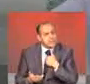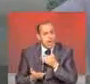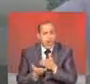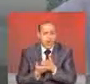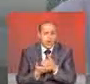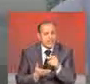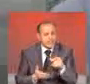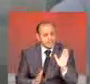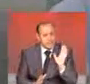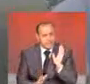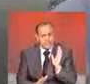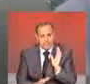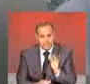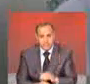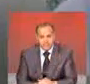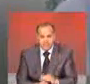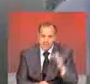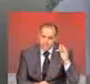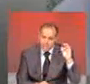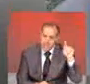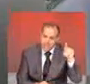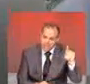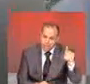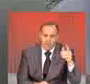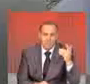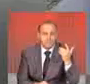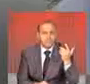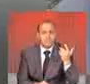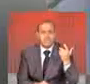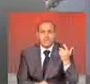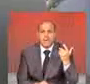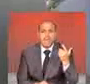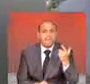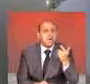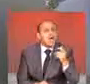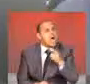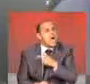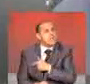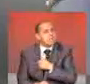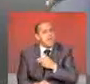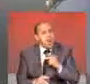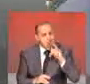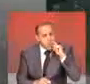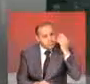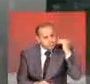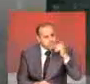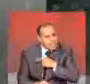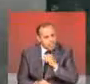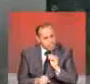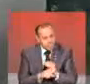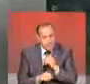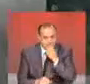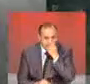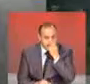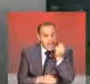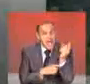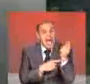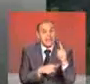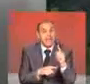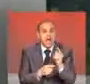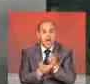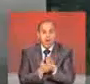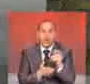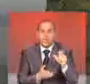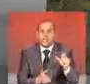الإنسان. في فرنسا، ثم في ستراسبورغ، حتى بأسماء شخصيات لامعة. الدفاع عن حقوق الإنسان لن